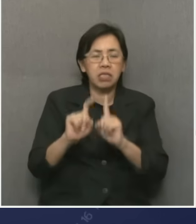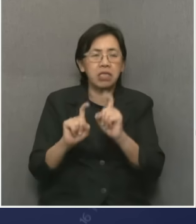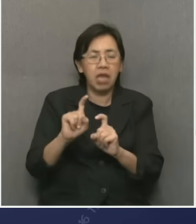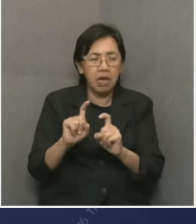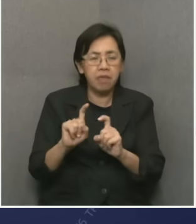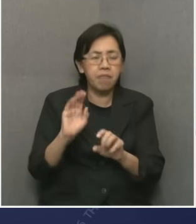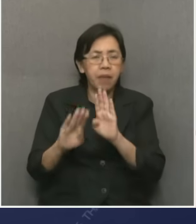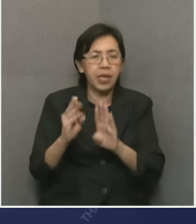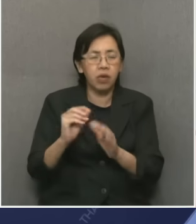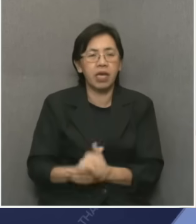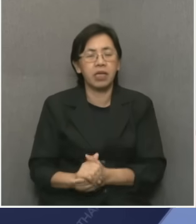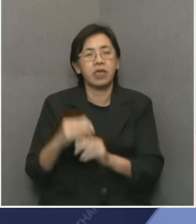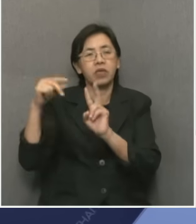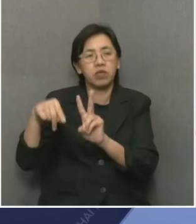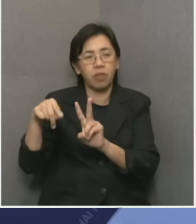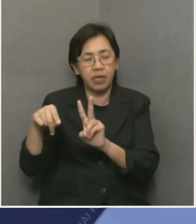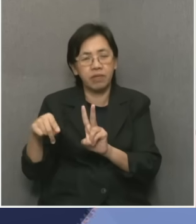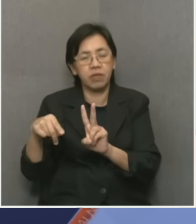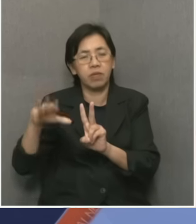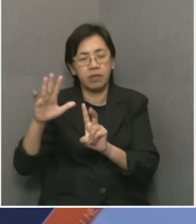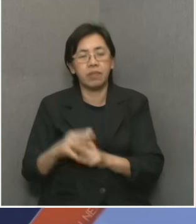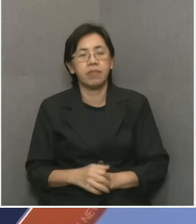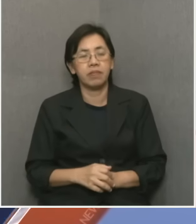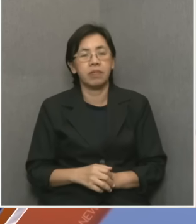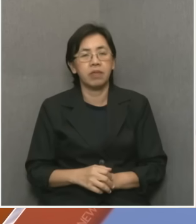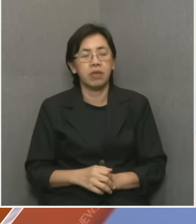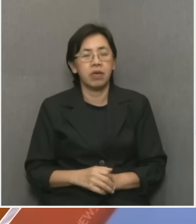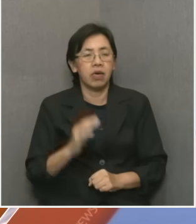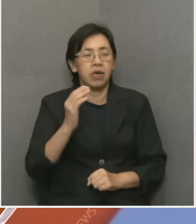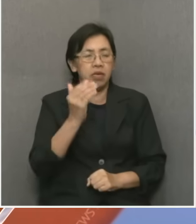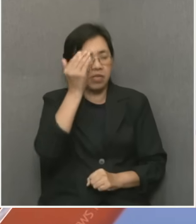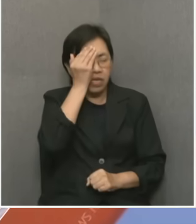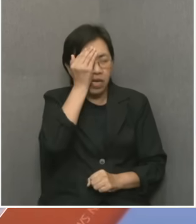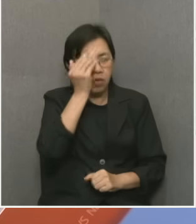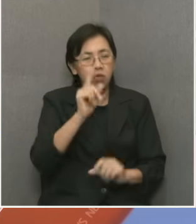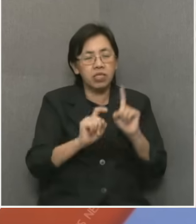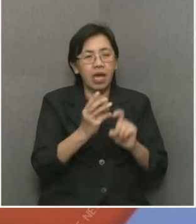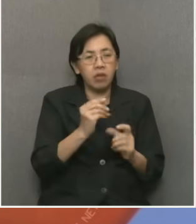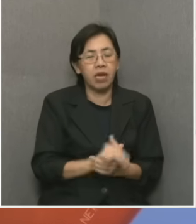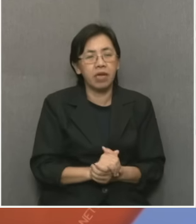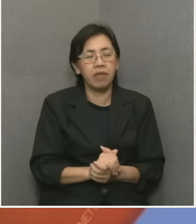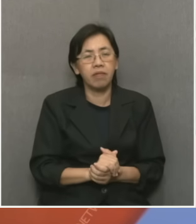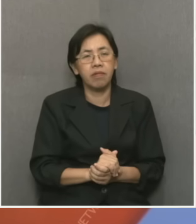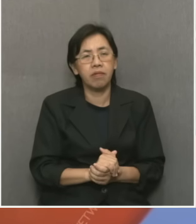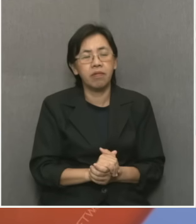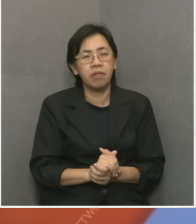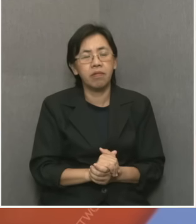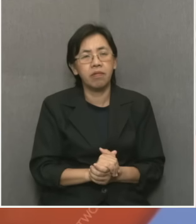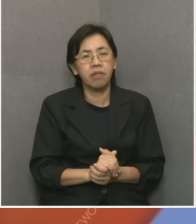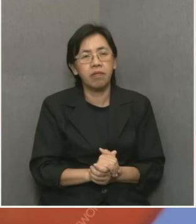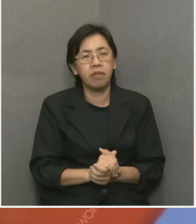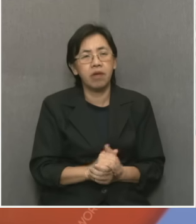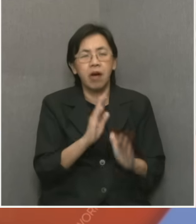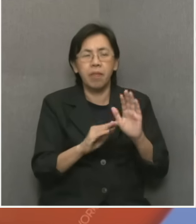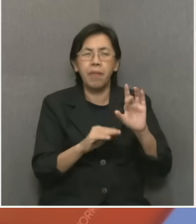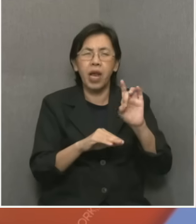าณ 2,000 นะกว่าคนนะทางฝั่งของอิสราเอลผมเข้าใจว่าประมาณ หล ักเกือบร้